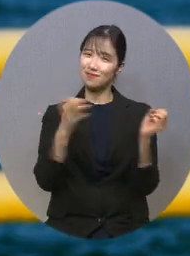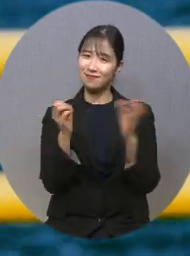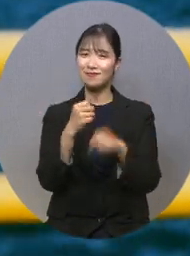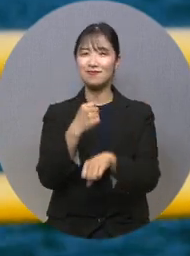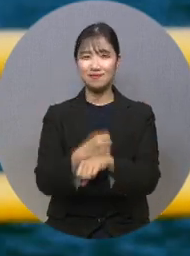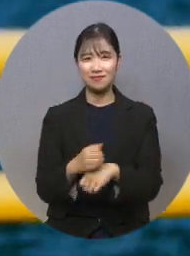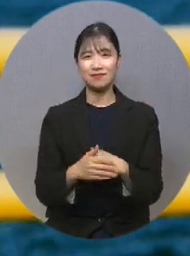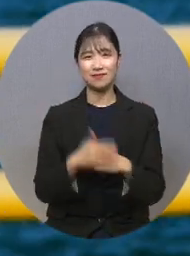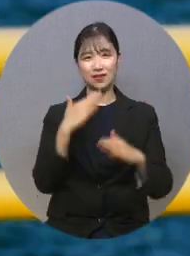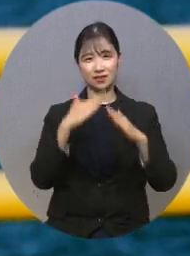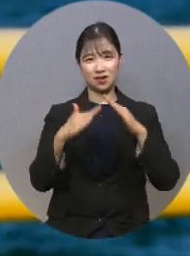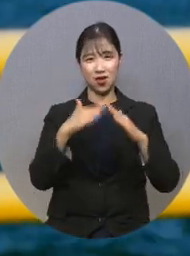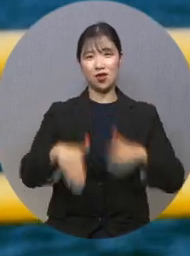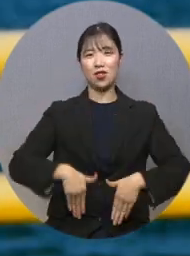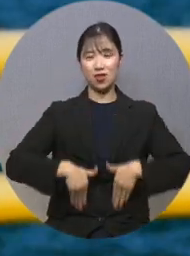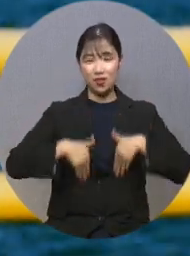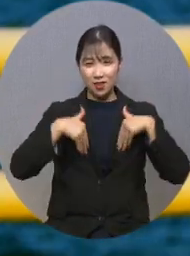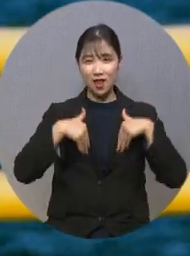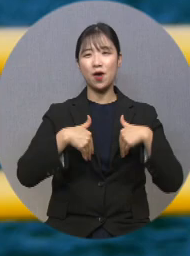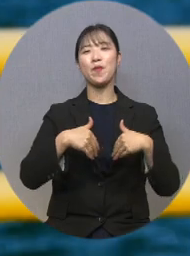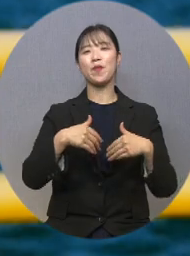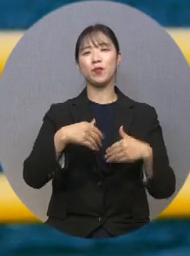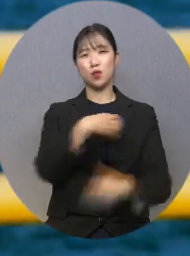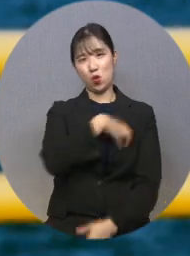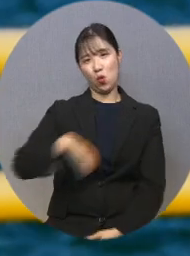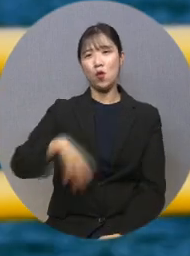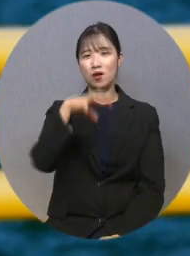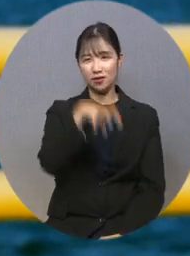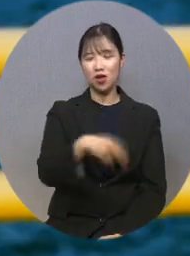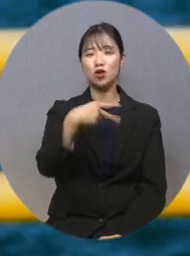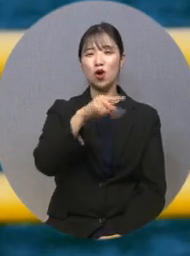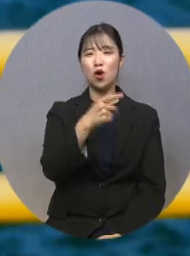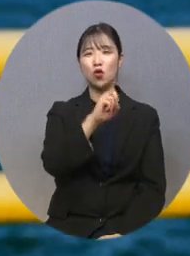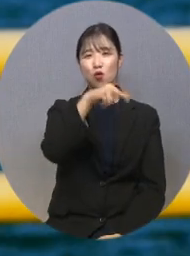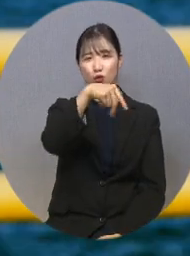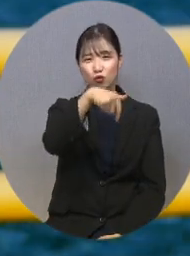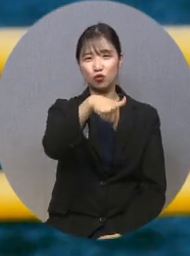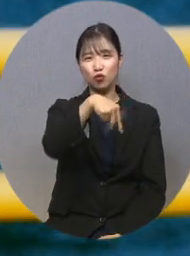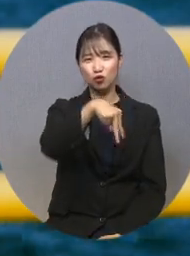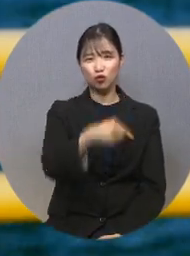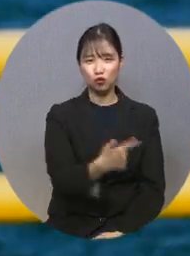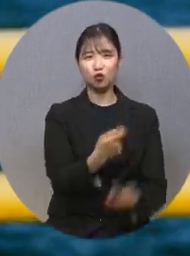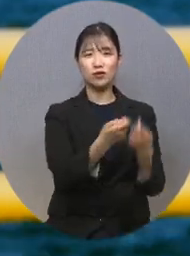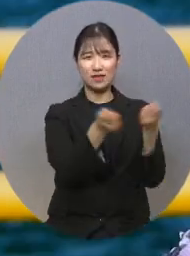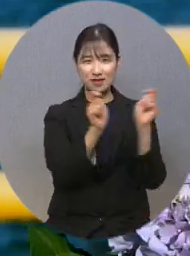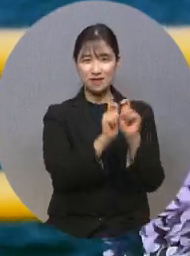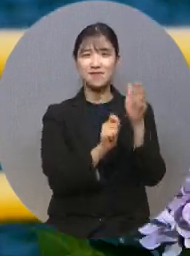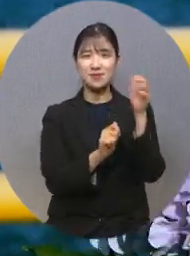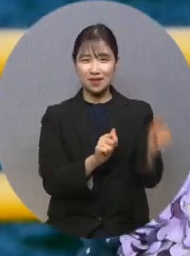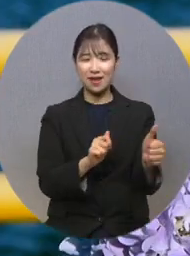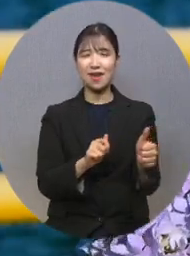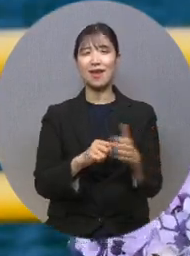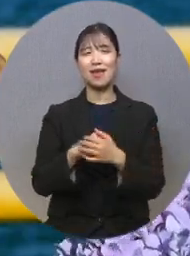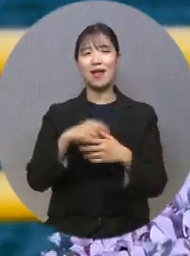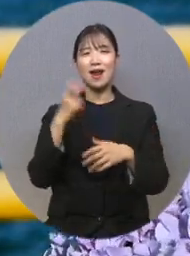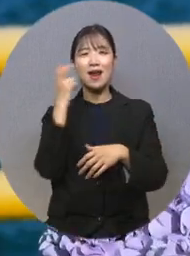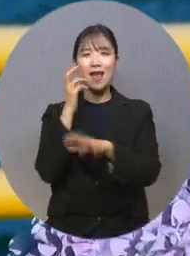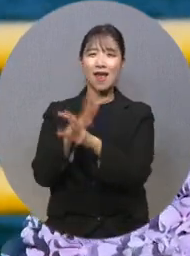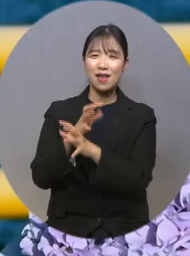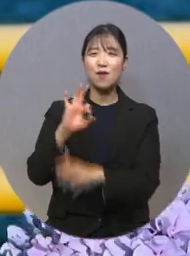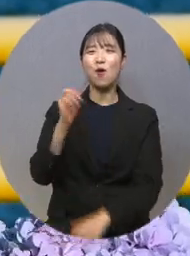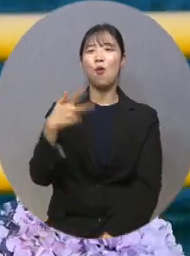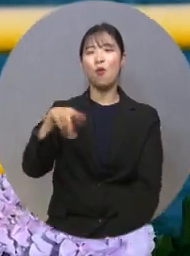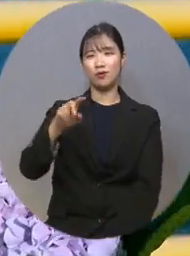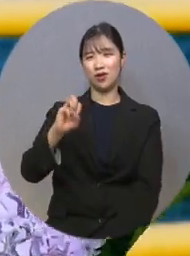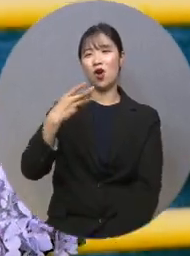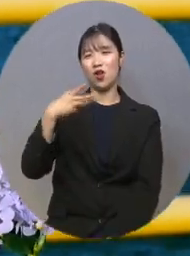하겠습니다. 자, 전남도청 농식품유통과의 서동순 팀장님 그리고 개그맨 오정태 님과 함께합니다.